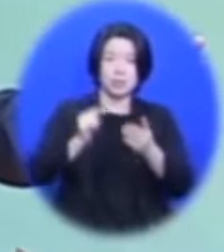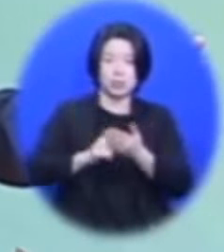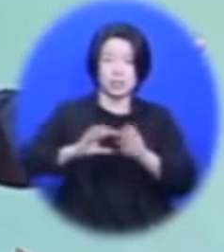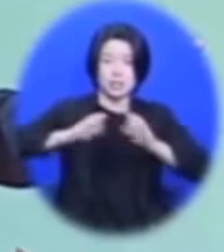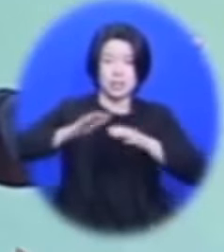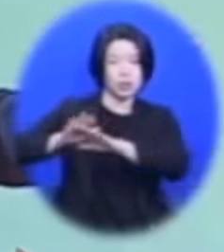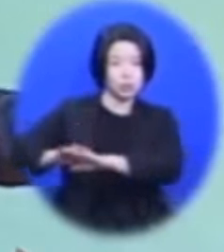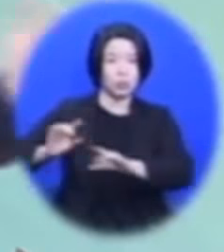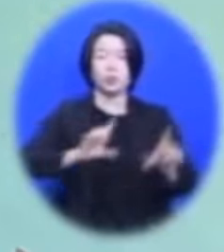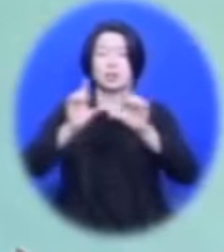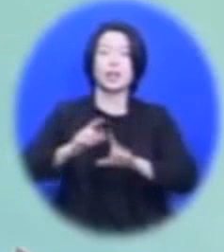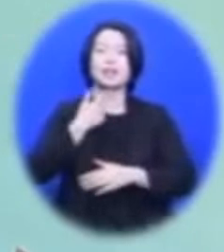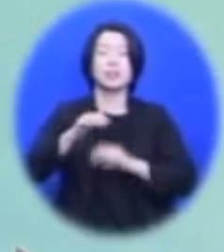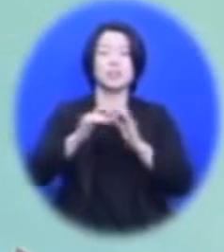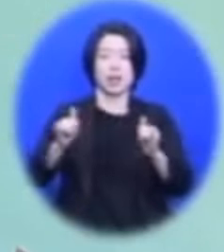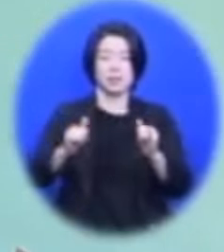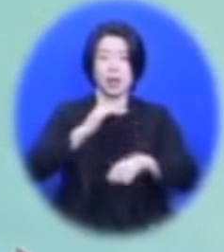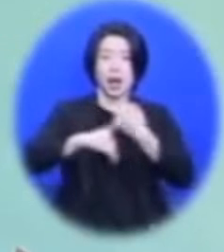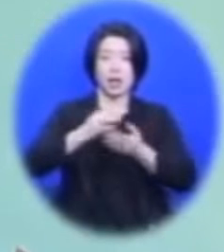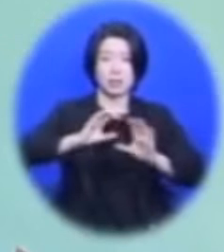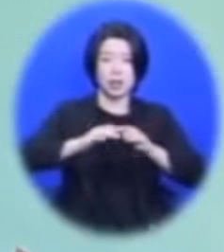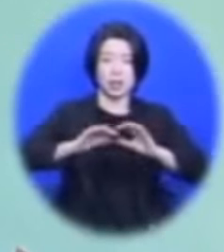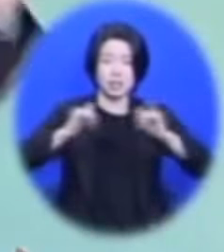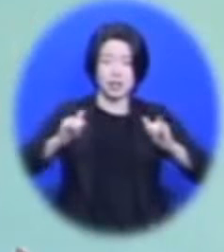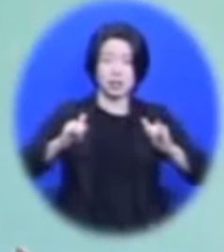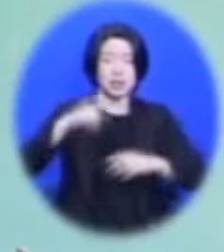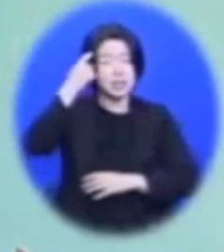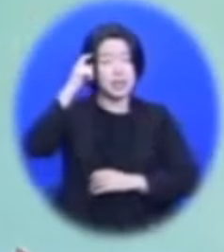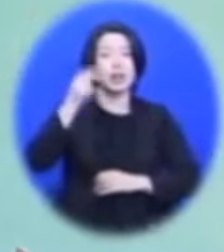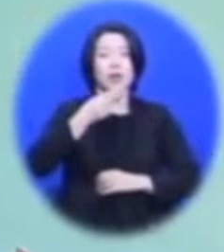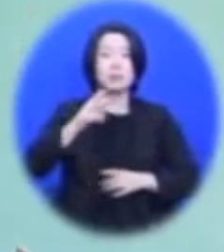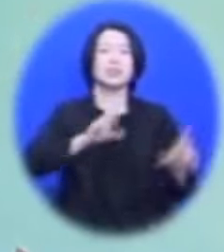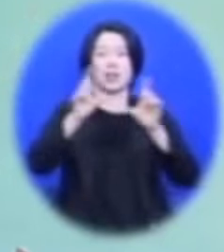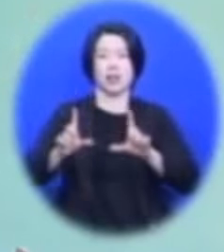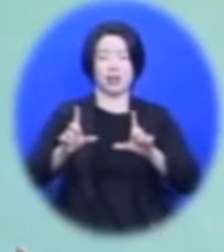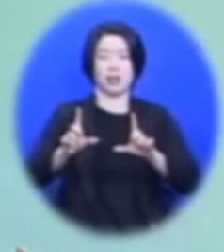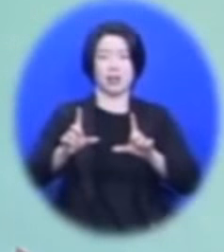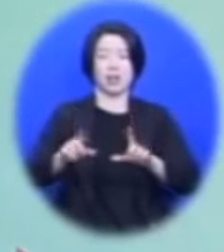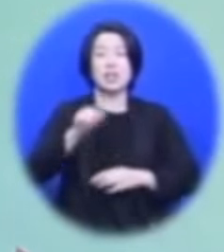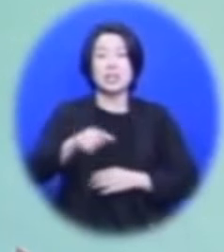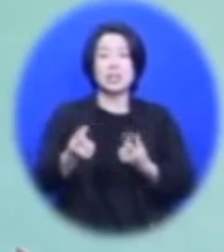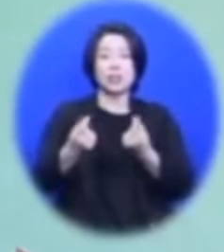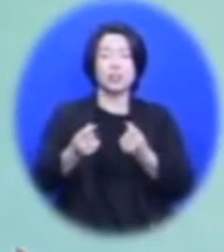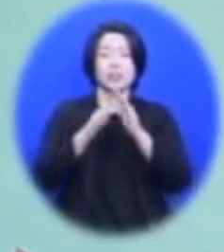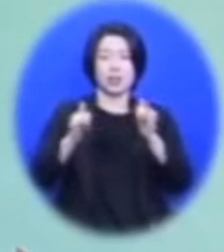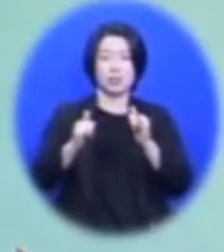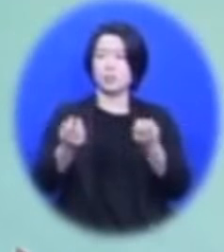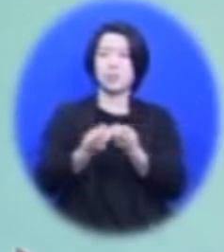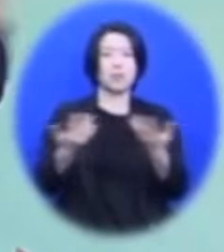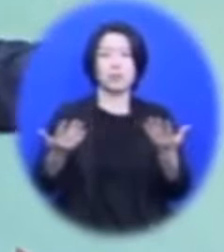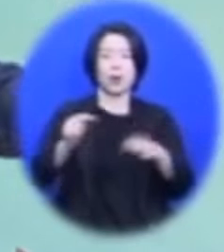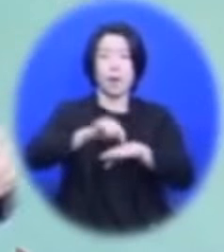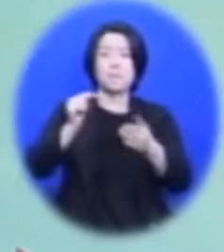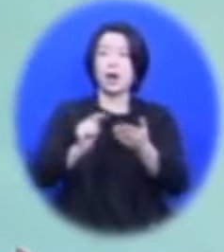살았던 사람, 하나님의 나라 백성이라는 의식이 없이 살았어요. 이랬던 사람은 어쩔 수가 없습니다.